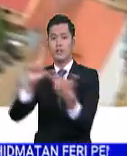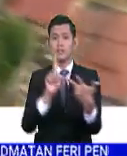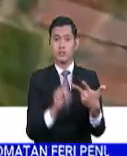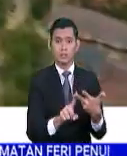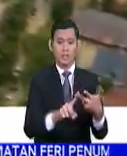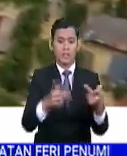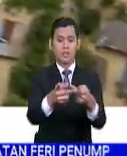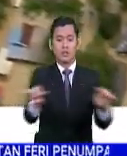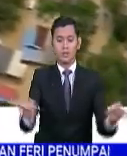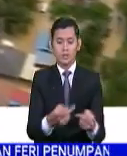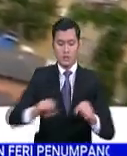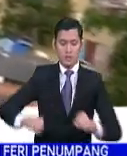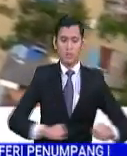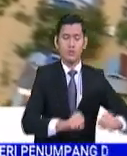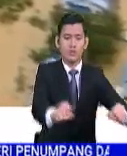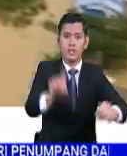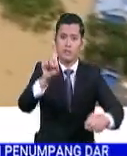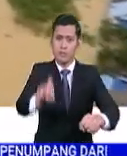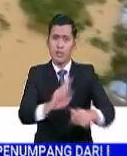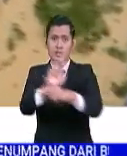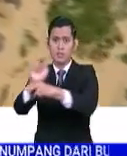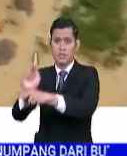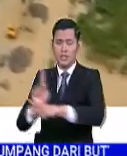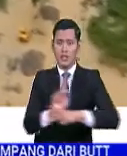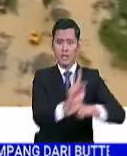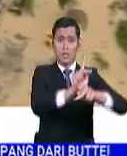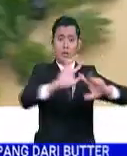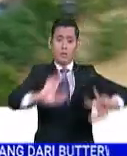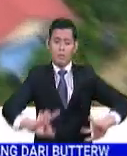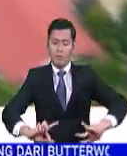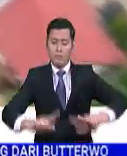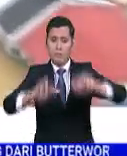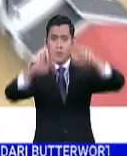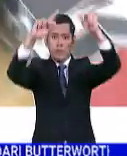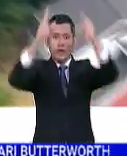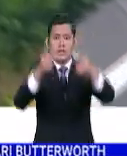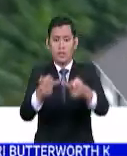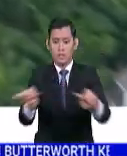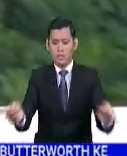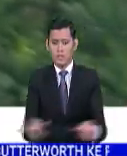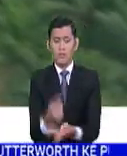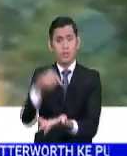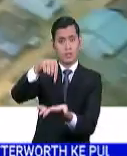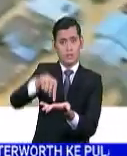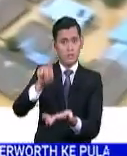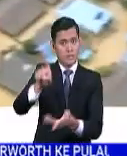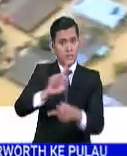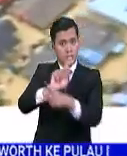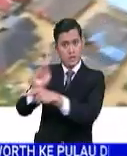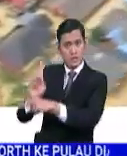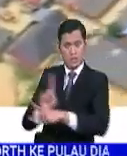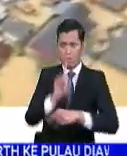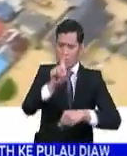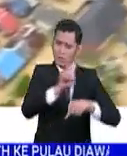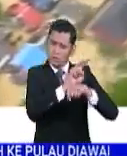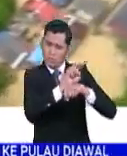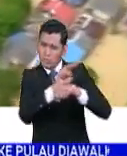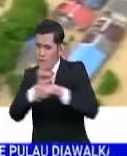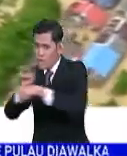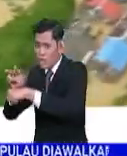perlu dah diberi perhatian dan pembangunan di kawasan ini perlulah